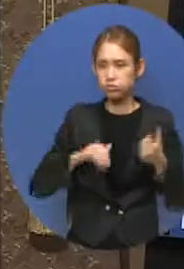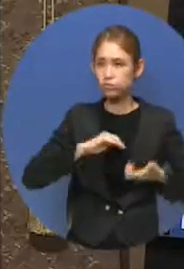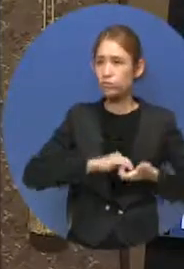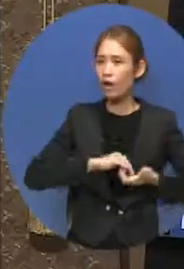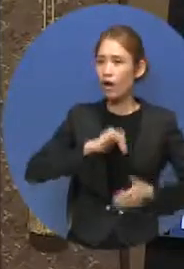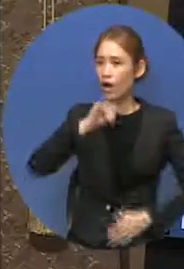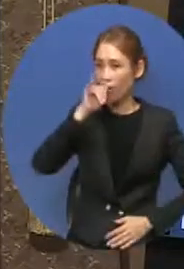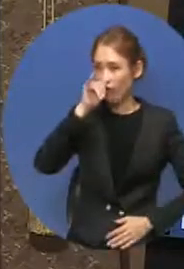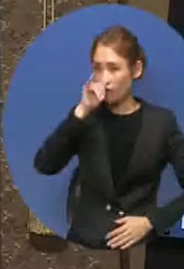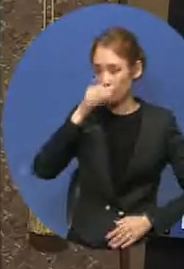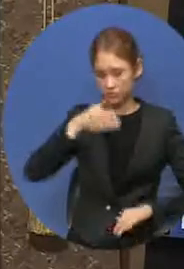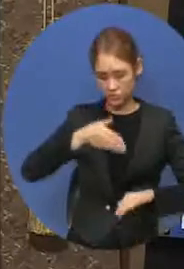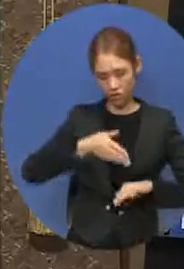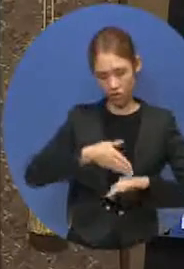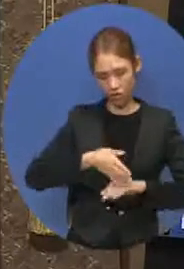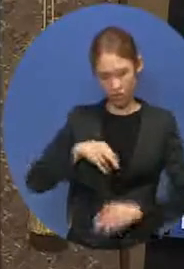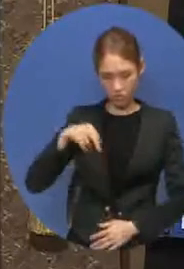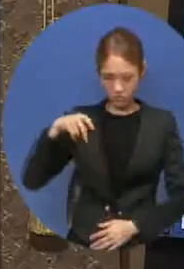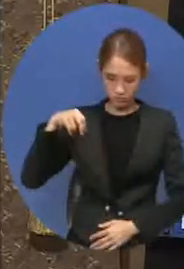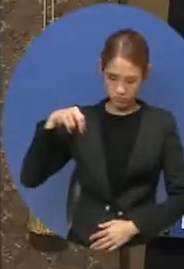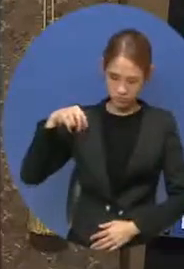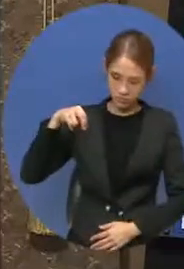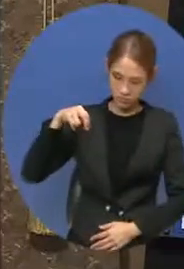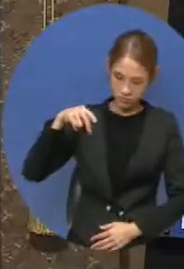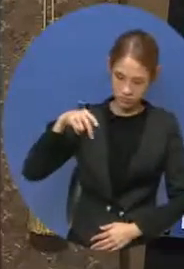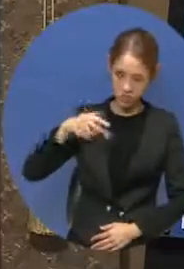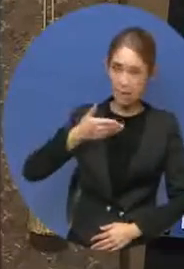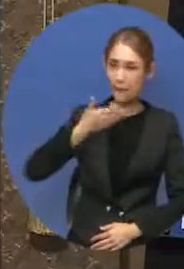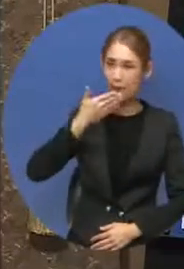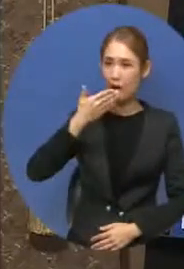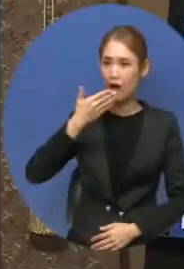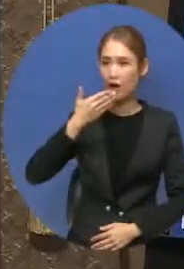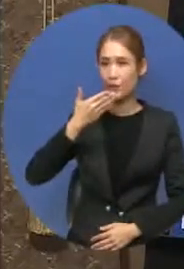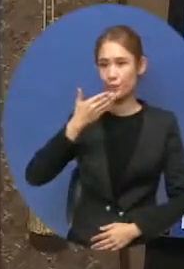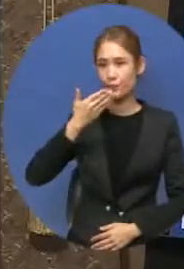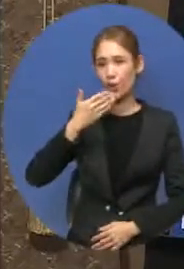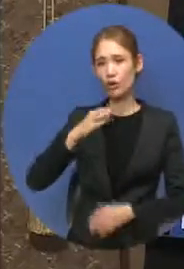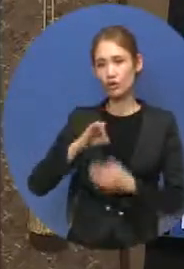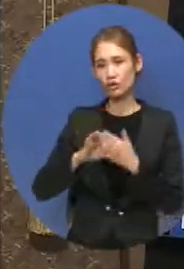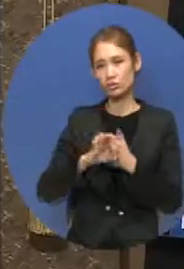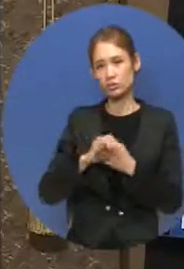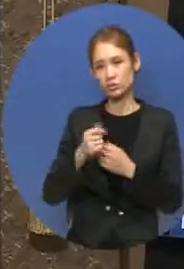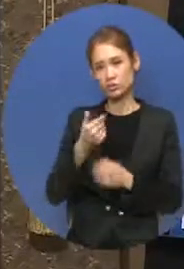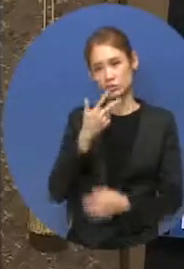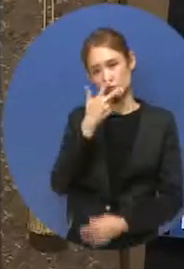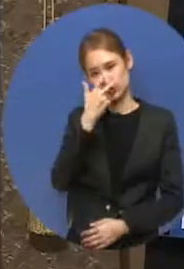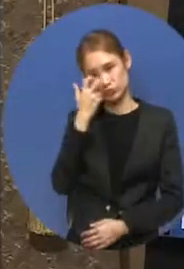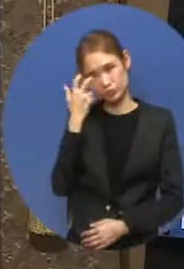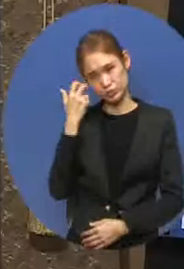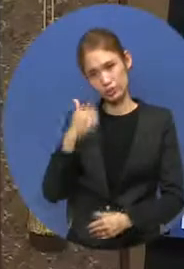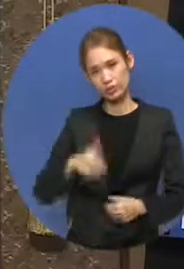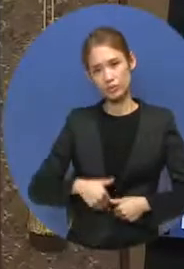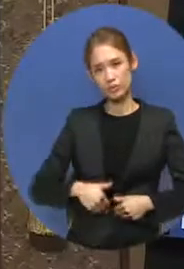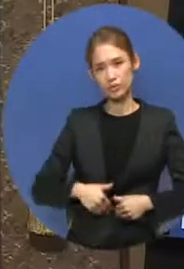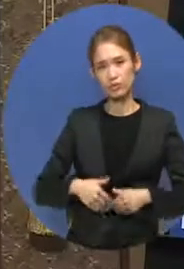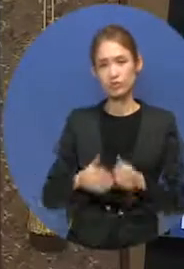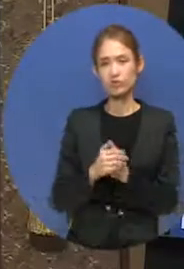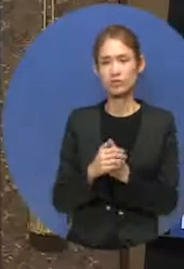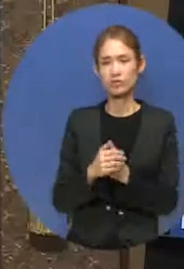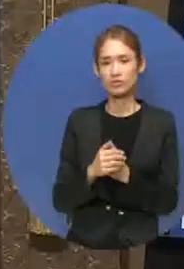되시고 식사하시고 나시면 조금 주무시기도 하셔야 되고 또 트로트 부르시는 것도 좋아하시고